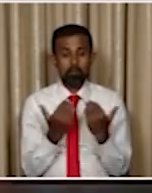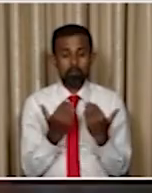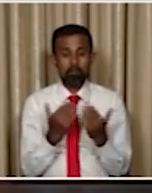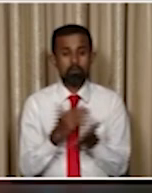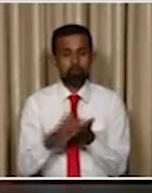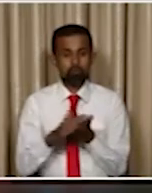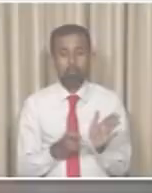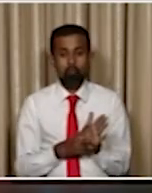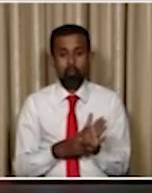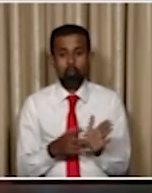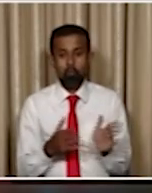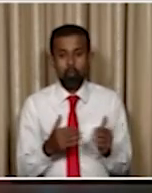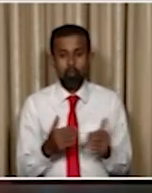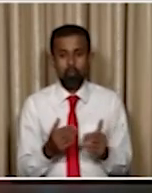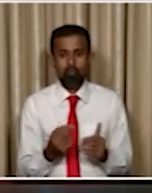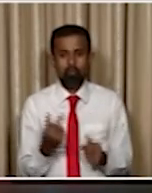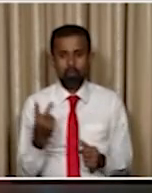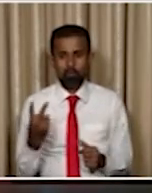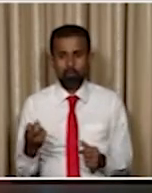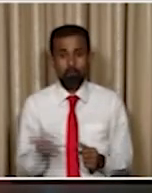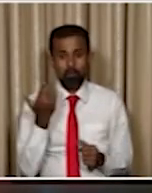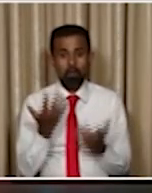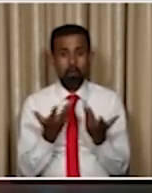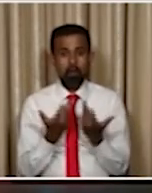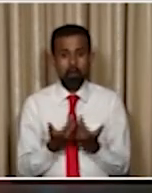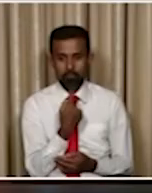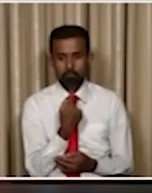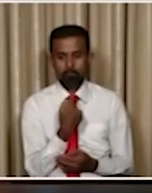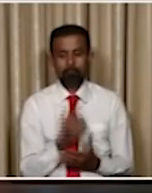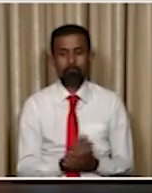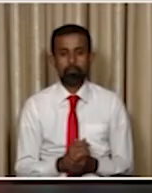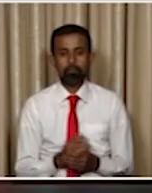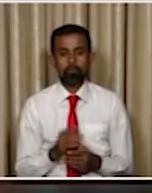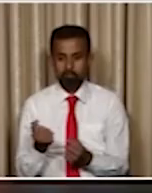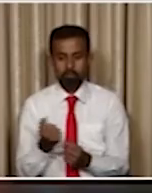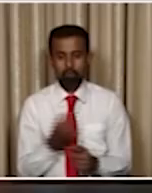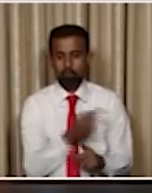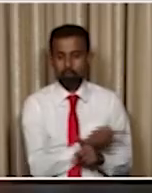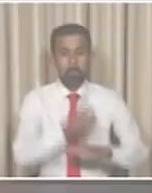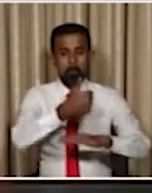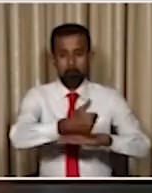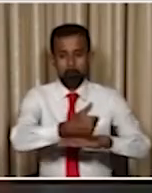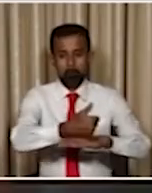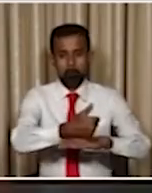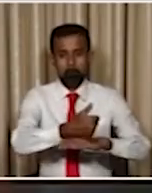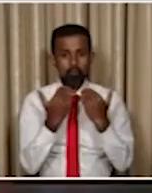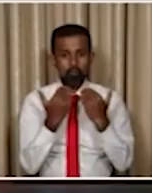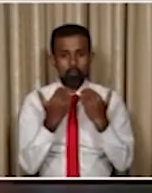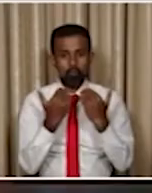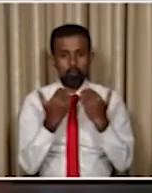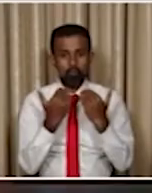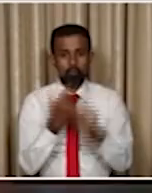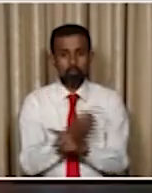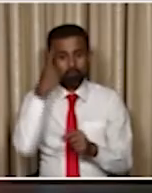විශේෂයෙන්ම පුරප්පාඩු 2000කට වැඩි ප්‍රමාණයක් තිබෙන මොහොතක් තුළ අනධ්‍යන ගුරු විදුහල්පති ගුරු උපදේශක